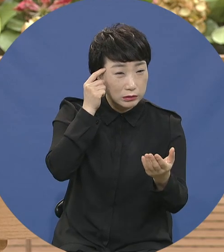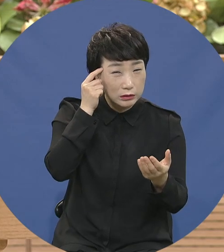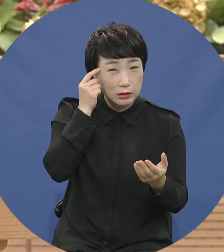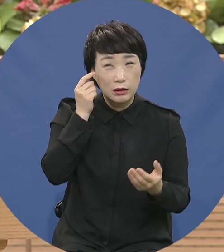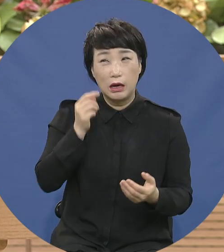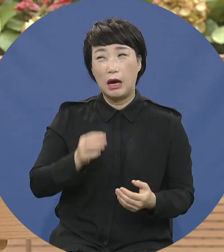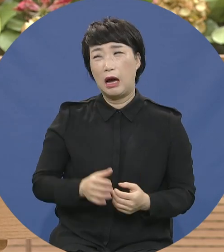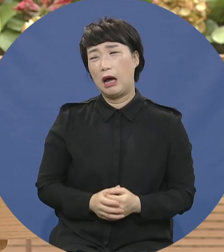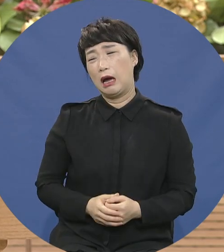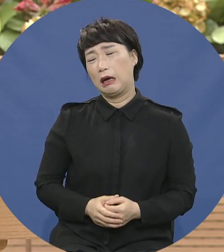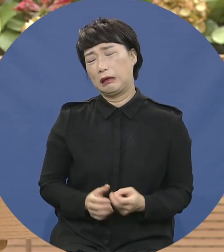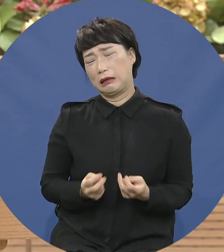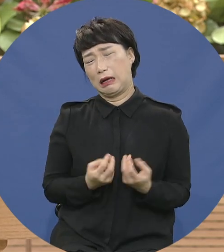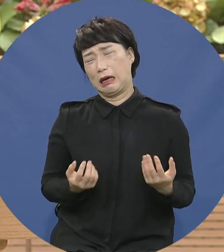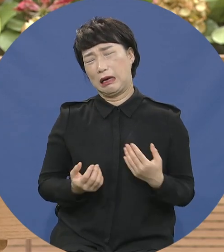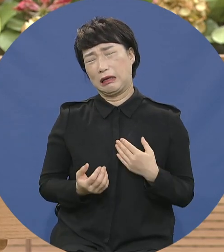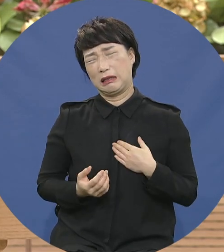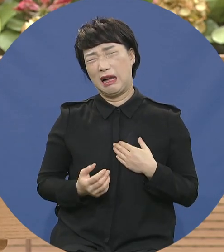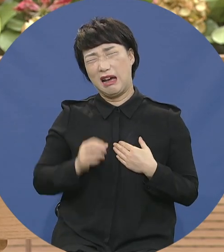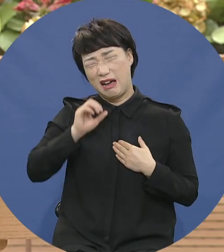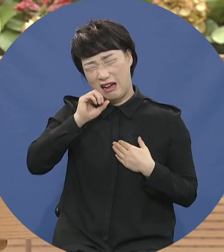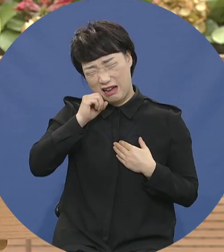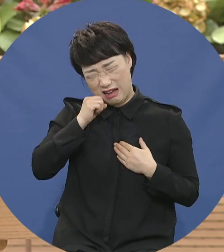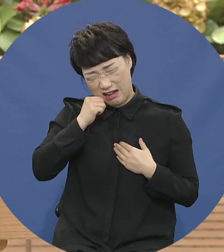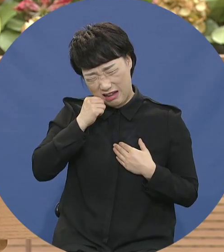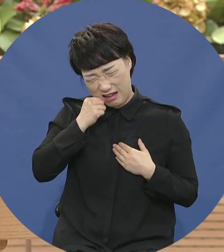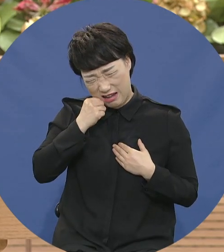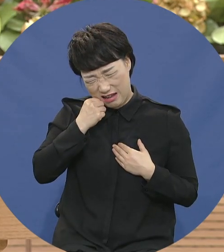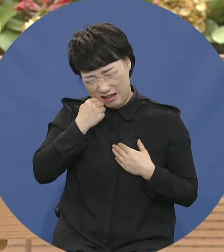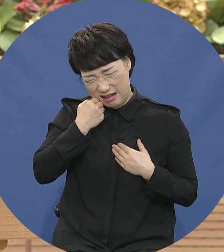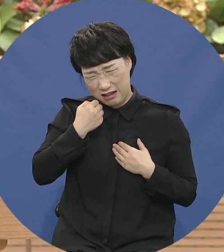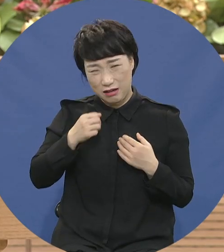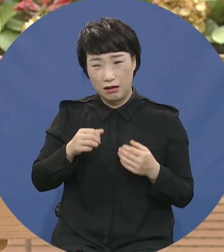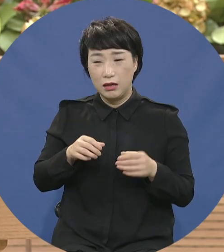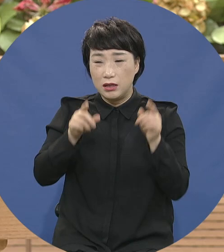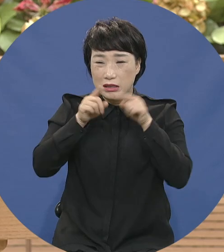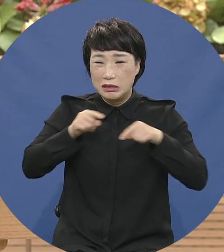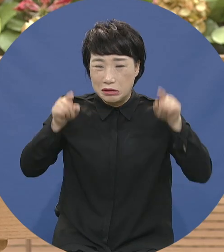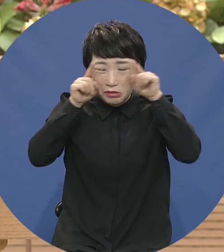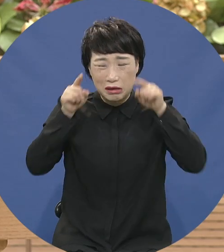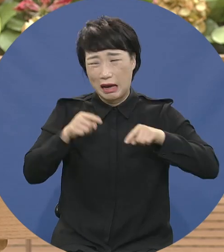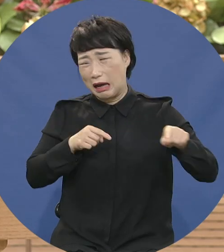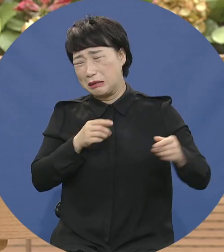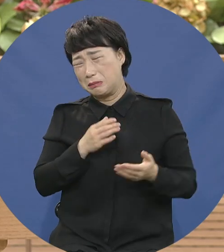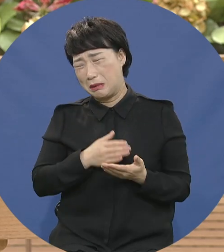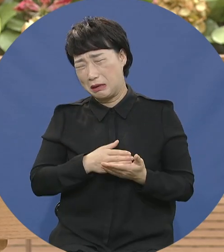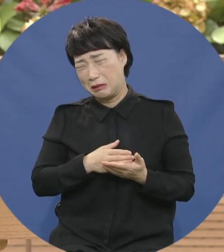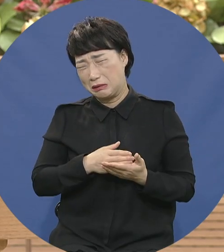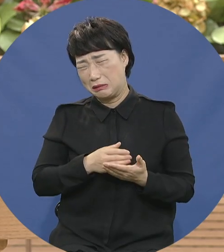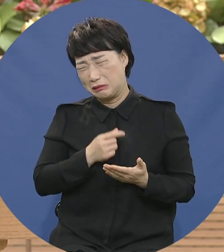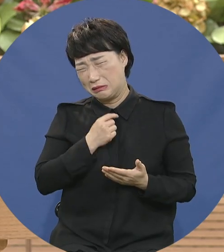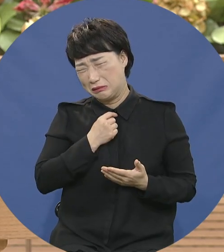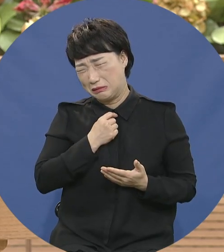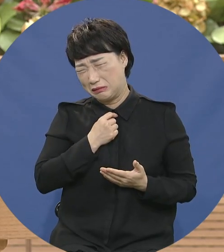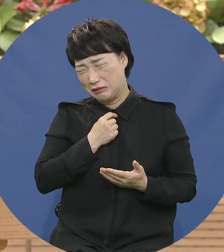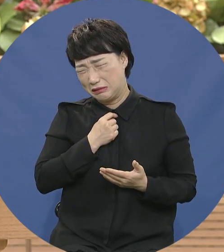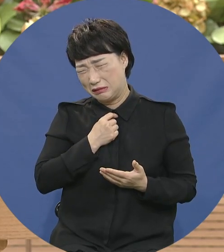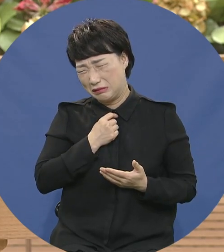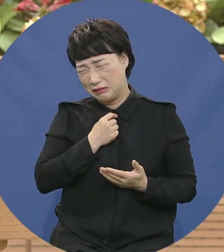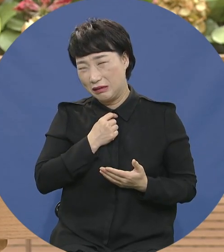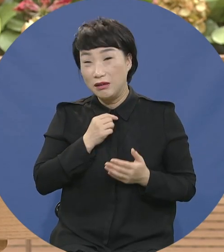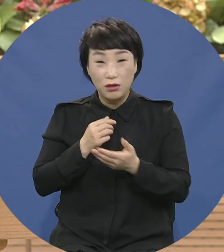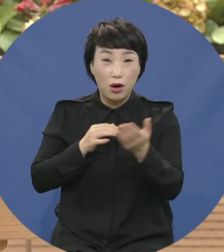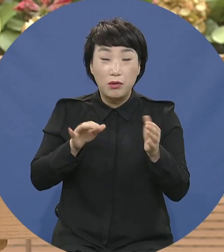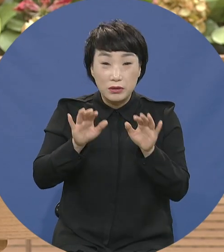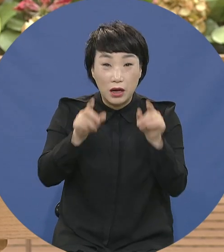그냥 어쩔 수 없이 해. 그죠? 지옥은 가지 말아야지. 우리는